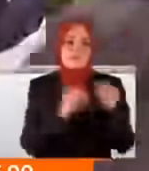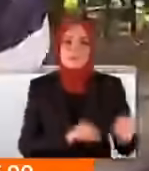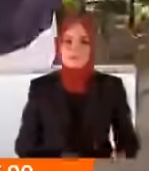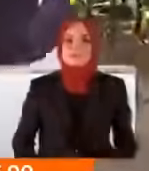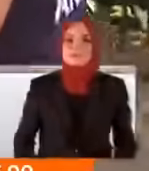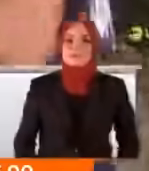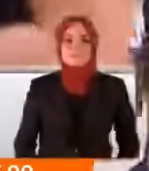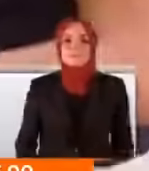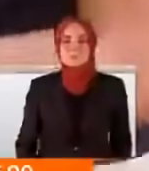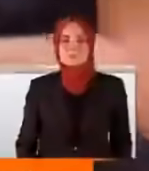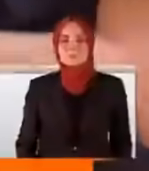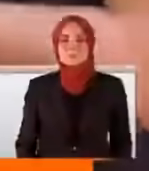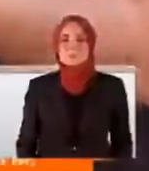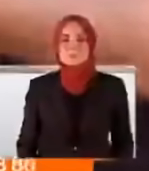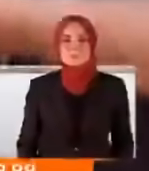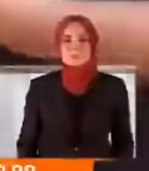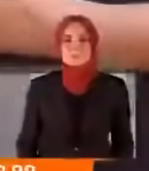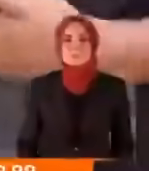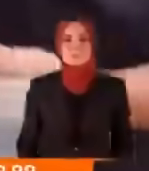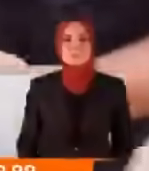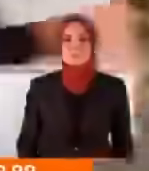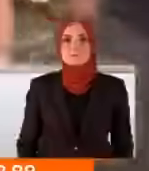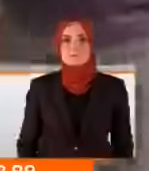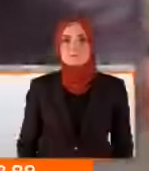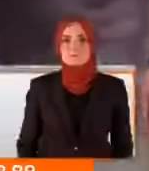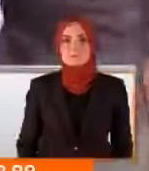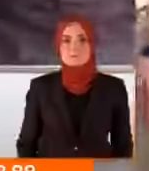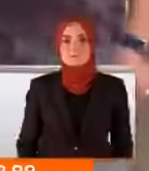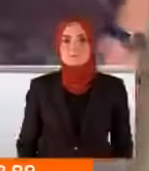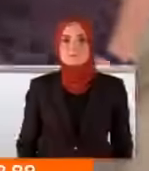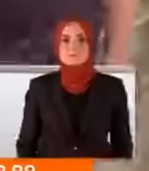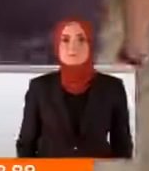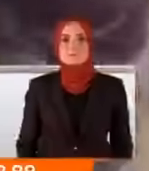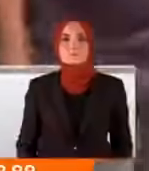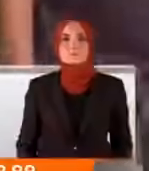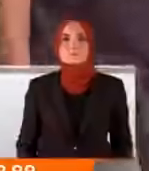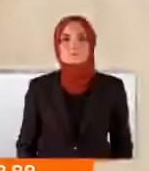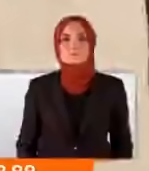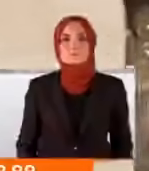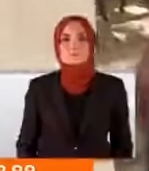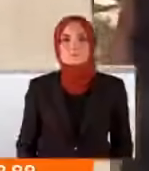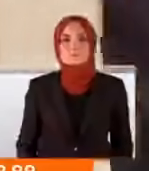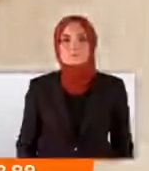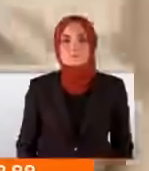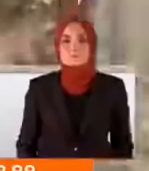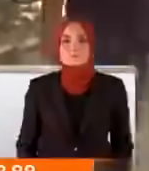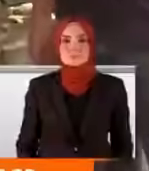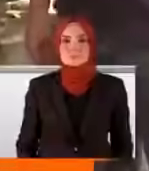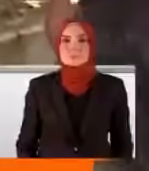köpek çıktı bahçeden. Siz mi gömdünüz onları? Ya gidin Allah. Siz mi gömdünüz onları? Bırakır mısın beni ya bir bırak. Ay!